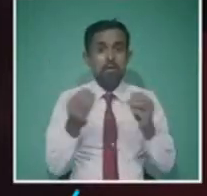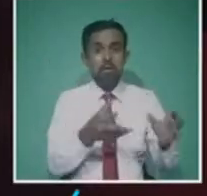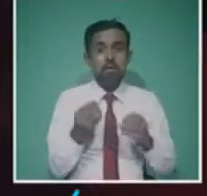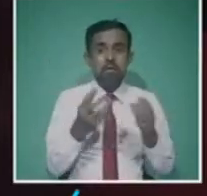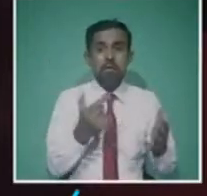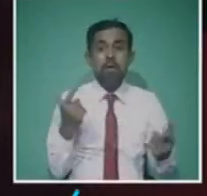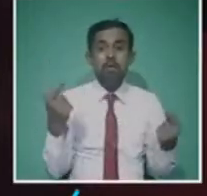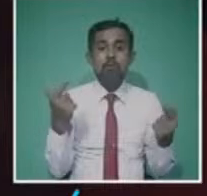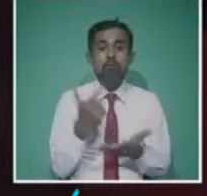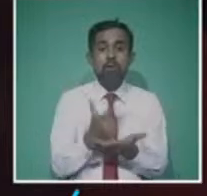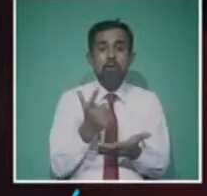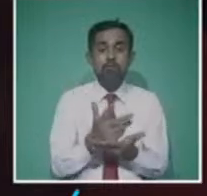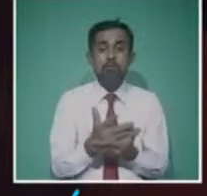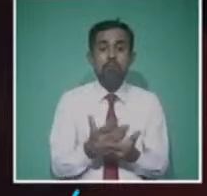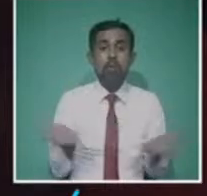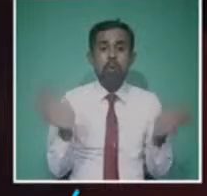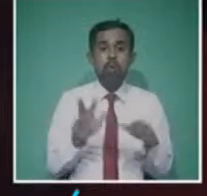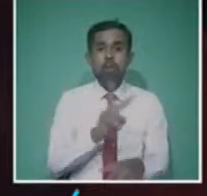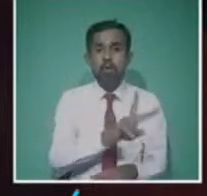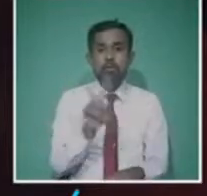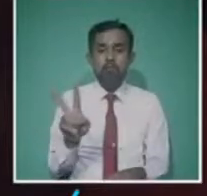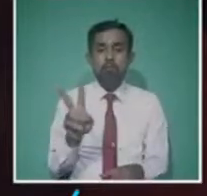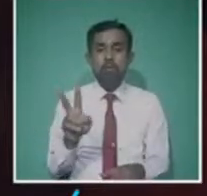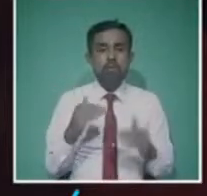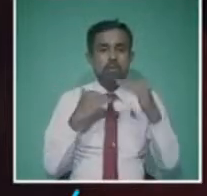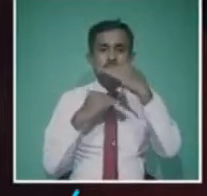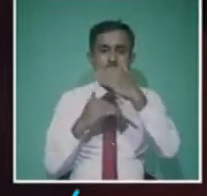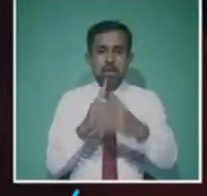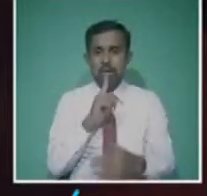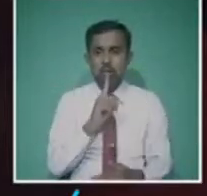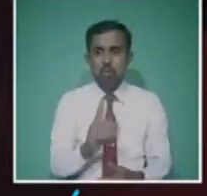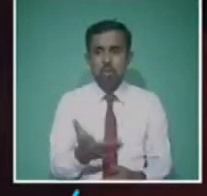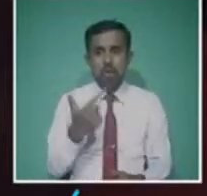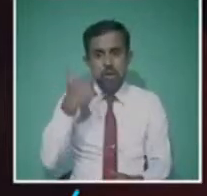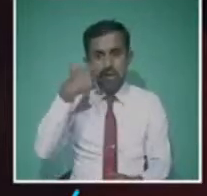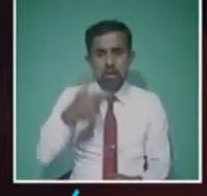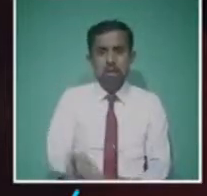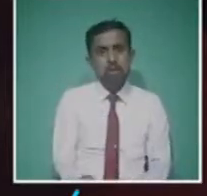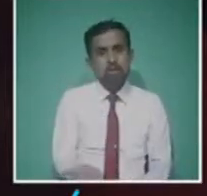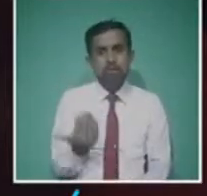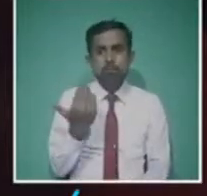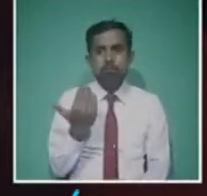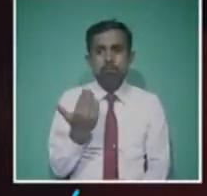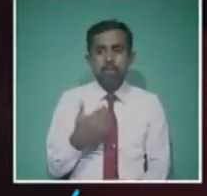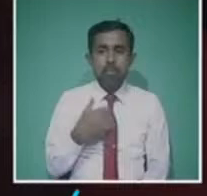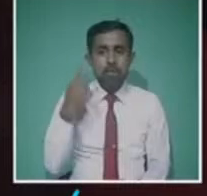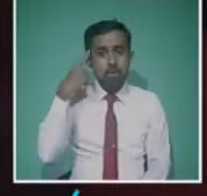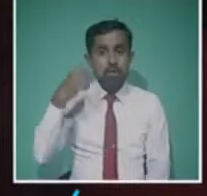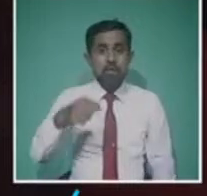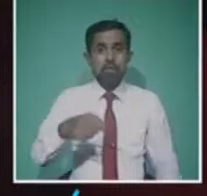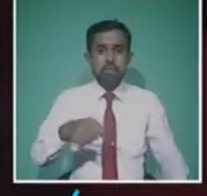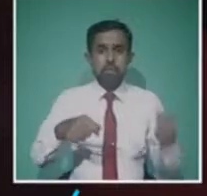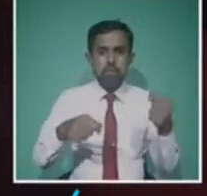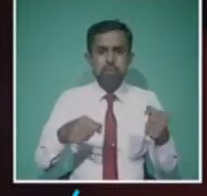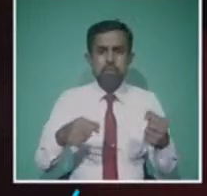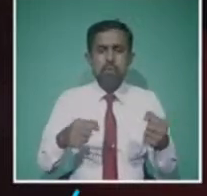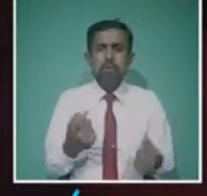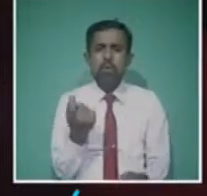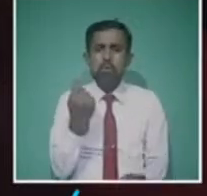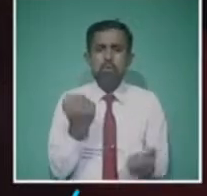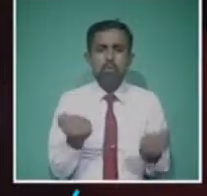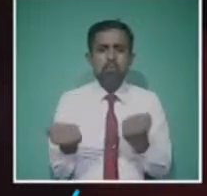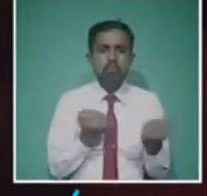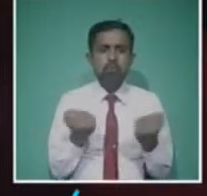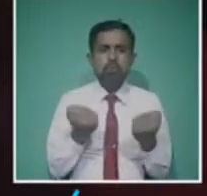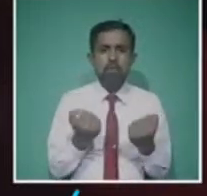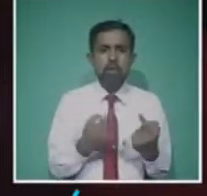dīwara warayan 22 kata api seemawan panawala naha. E awashya indana laba dima katayutu karanawa. Namuth api dannawa trirodha ratha saha kuli ratha kiyana eka